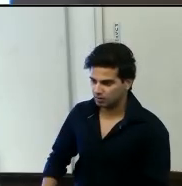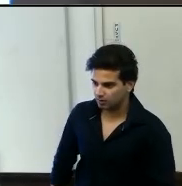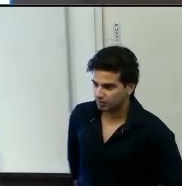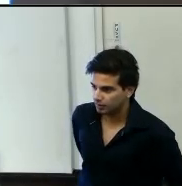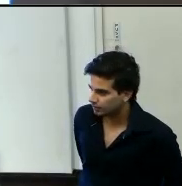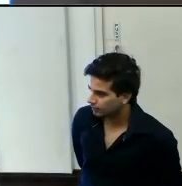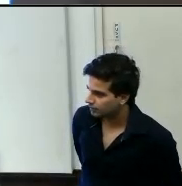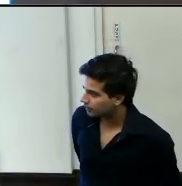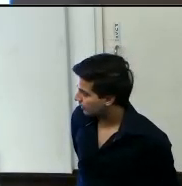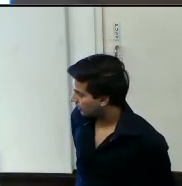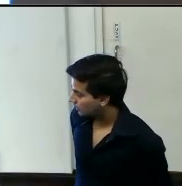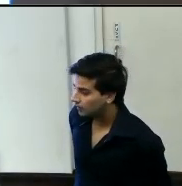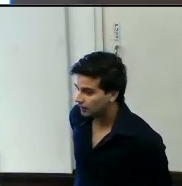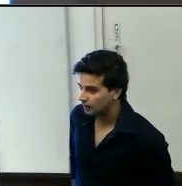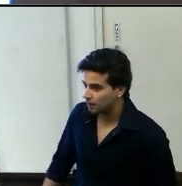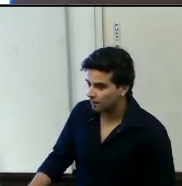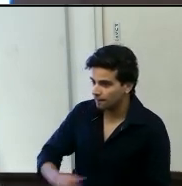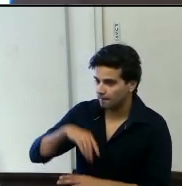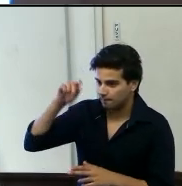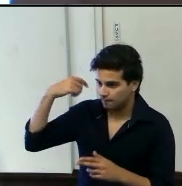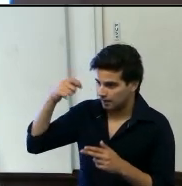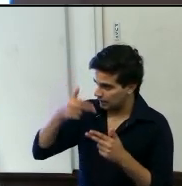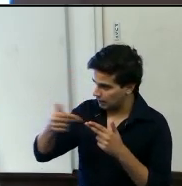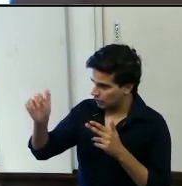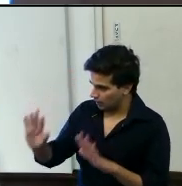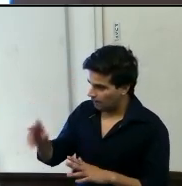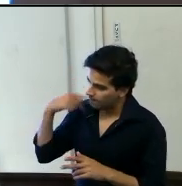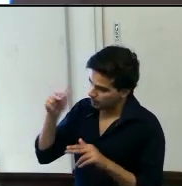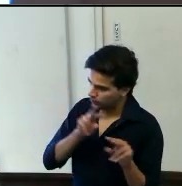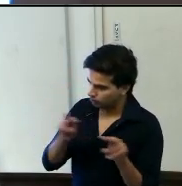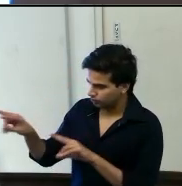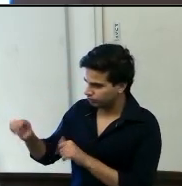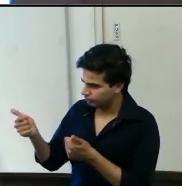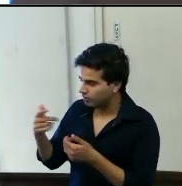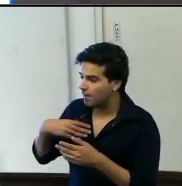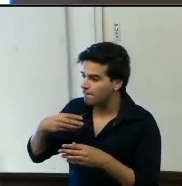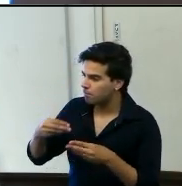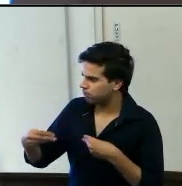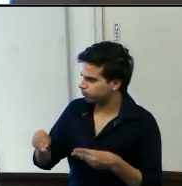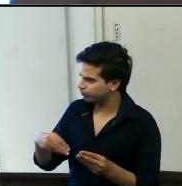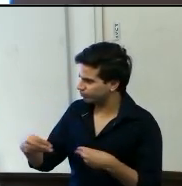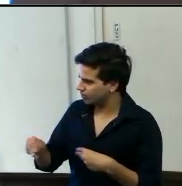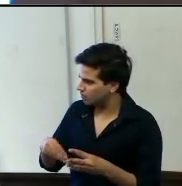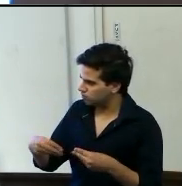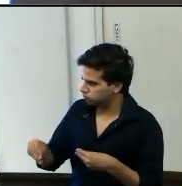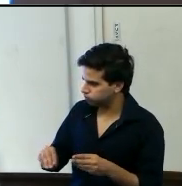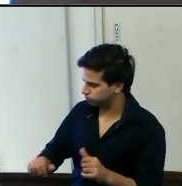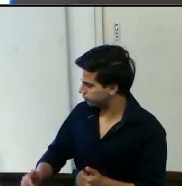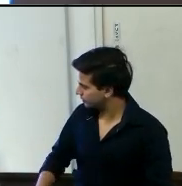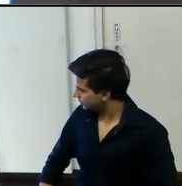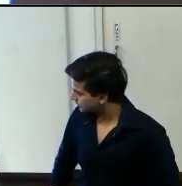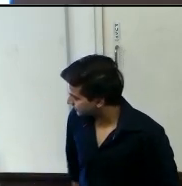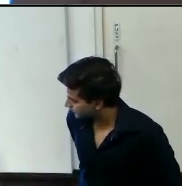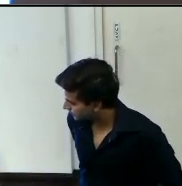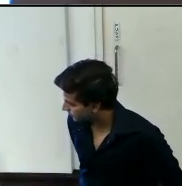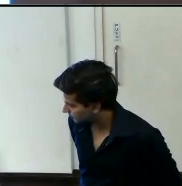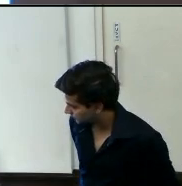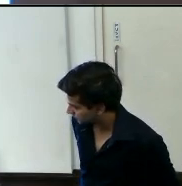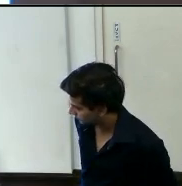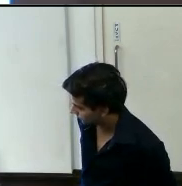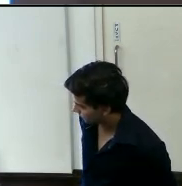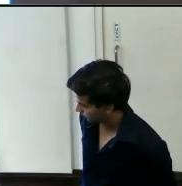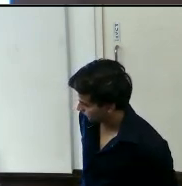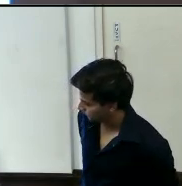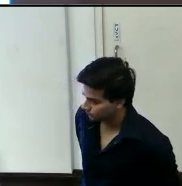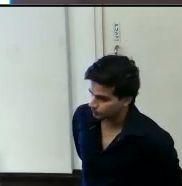ಕೆಳಗಡೆ ಒಂದು ವಿಡಿಯೋ ಇದೆ. ಹಾಂ, ಇಲ್ಲ ಪ್ಲಾಸ್ಟಿಕ್ ಇದ್ರ ಮೇಲೆ ಬರ್ಕೊಂಡು. ಸೊ ಅದೇನಾಗುತ್ತೆ, ಅದು